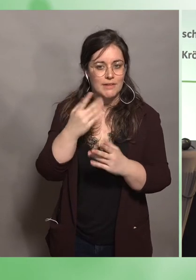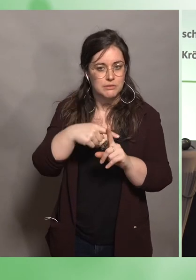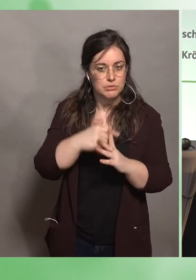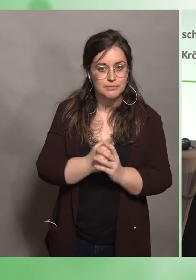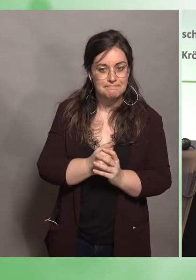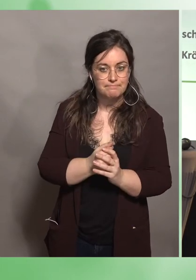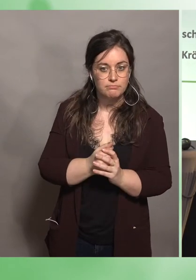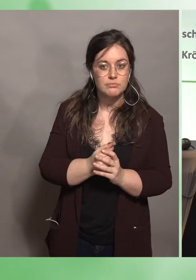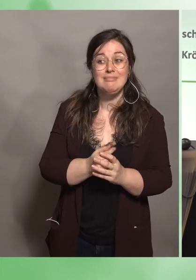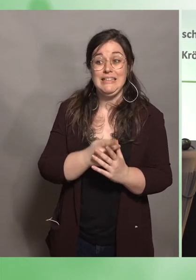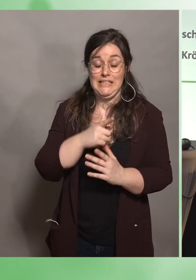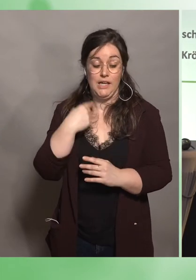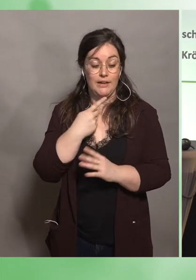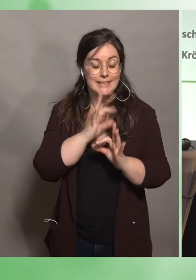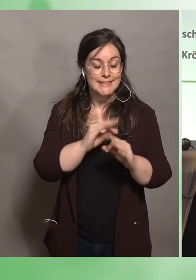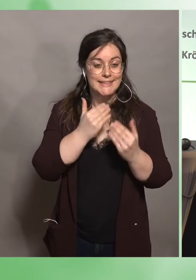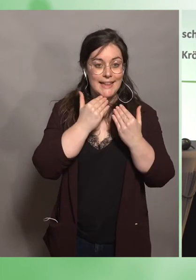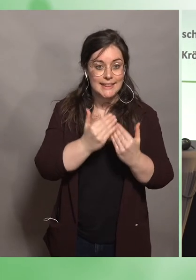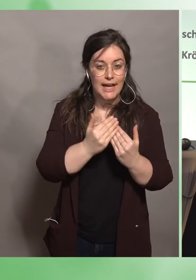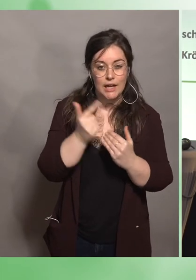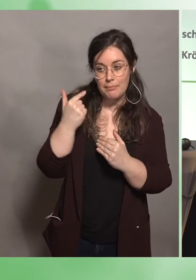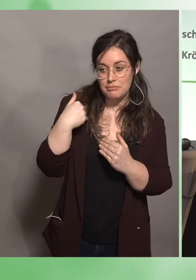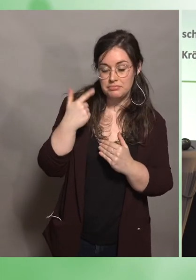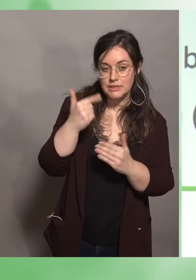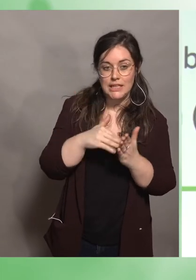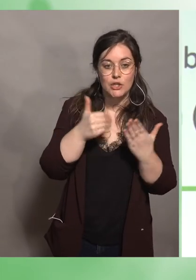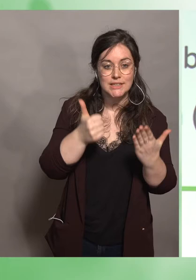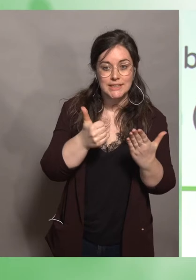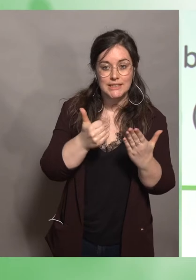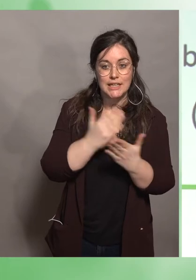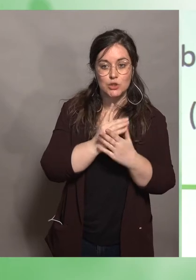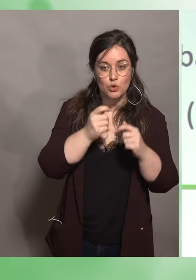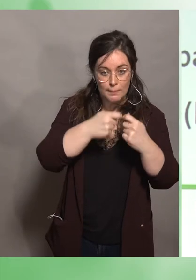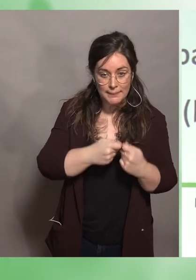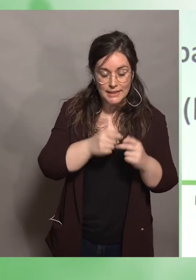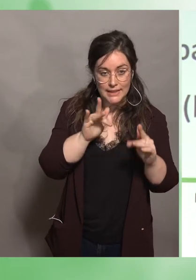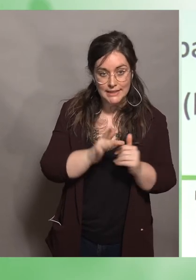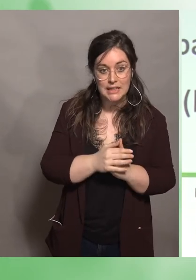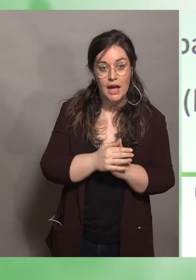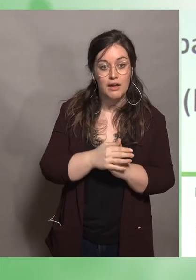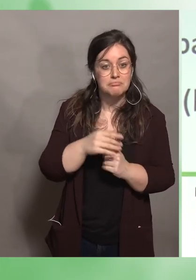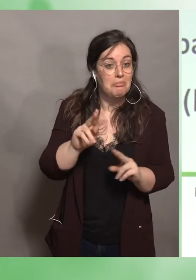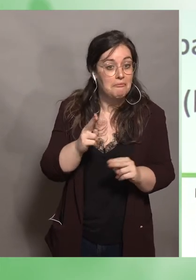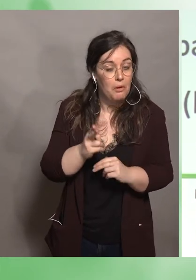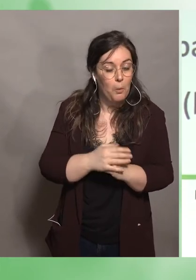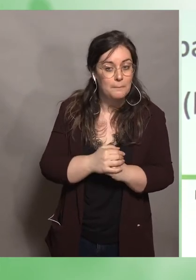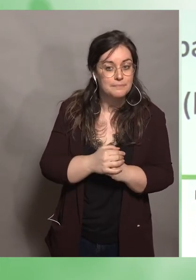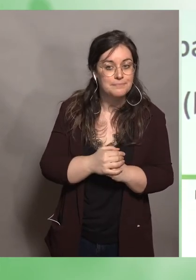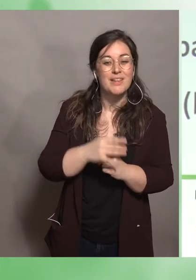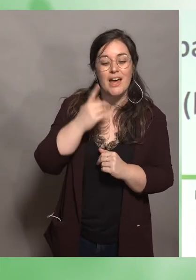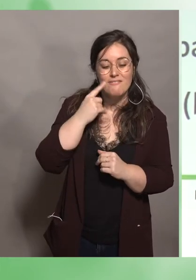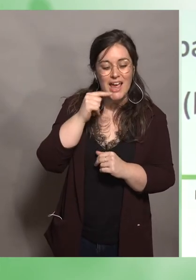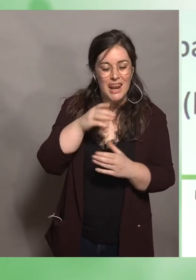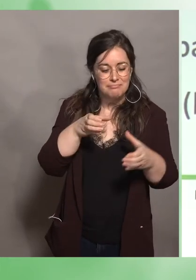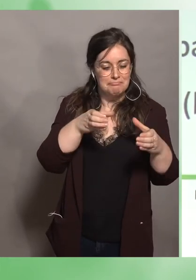sind sehr dankbar, dass wir seit 2006 Mitglied des Qualifizierungsverbundes sind. Warum? Weil es der